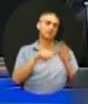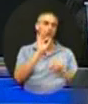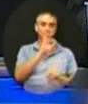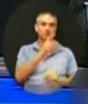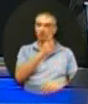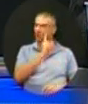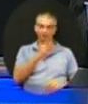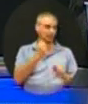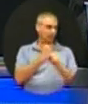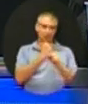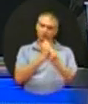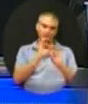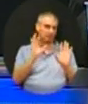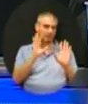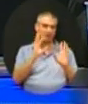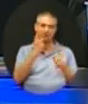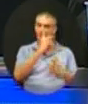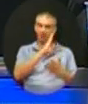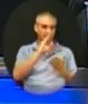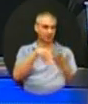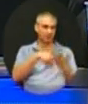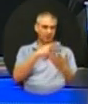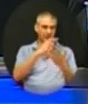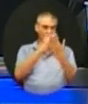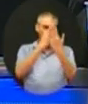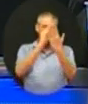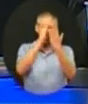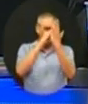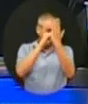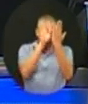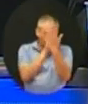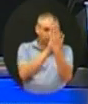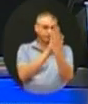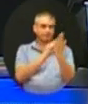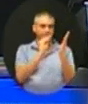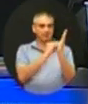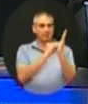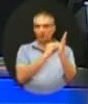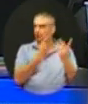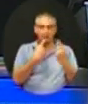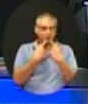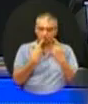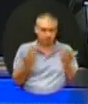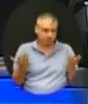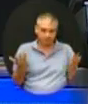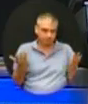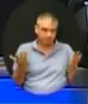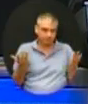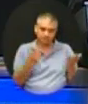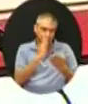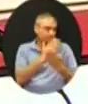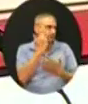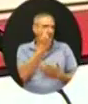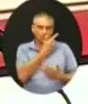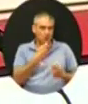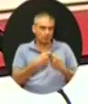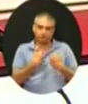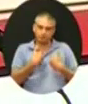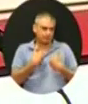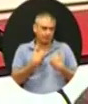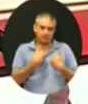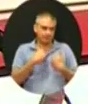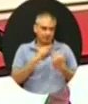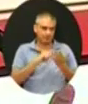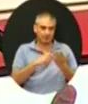שלו ואז הוא לא צריך לעשות כלום כי ברגע שהוא לא חם הח נכנס לתוקף אין פה דיונים בצד הישראלי זה החלטה אמריקאית הרי אנחנו